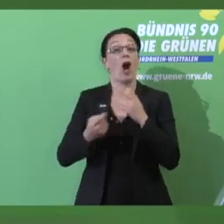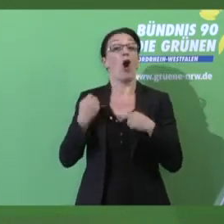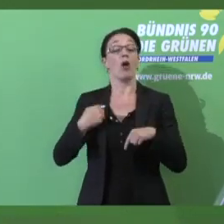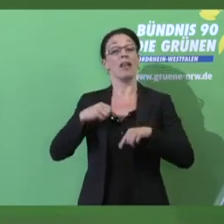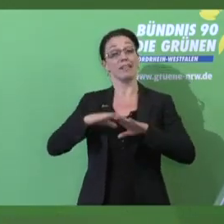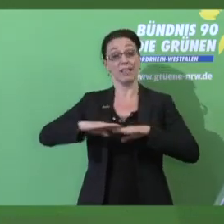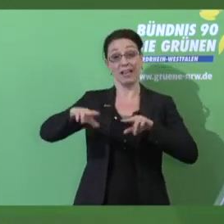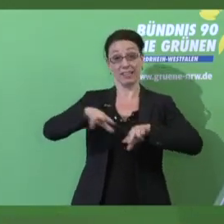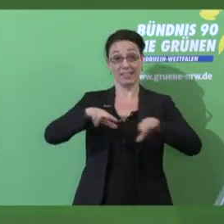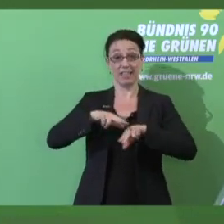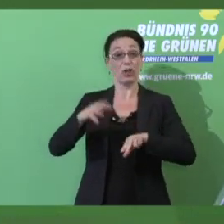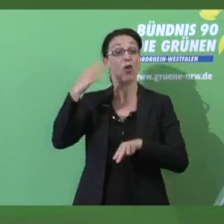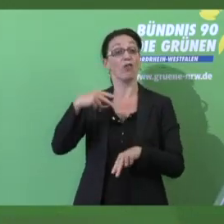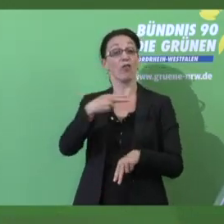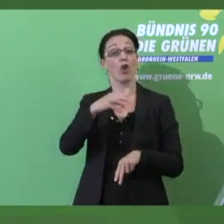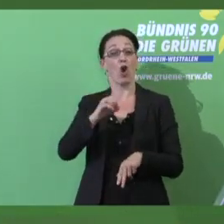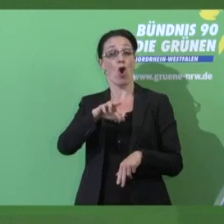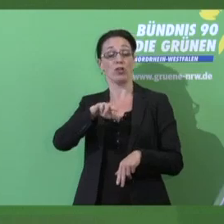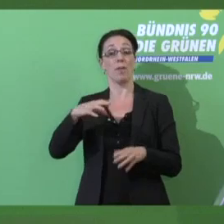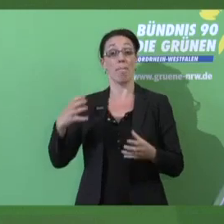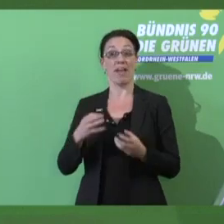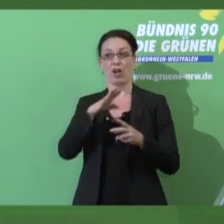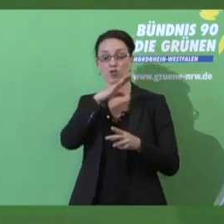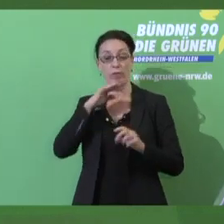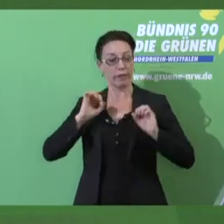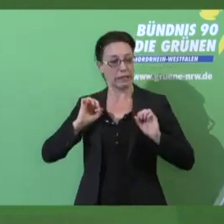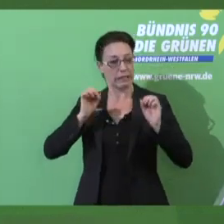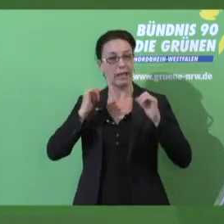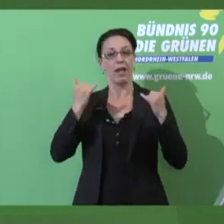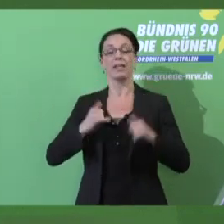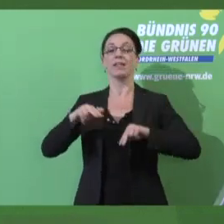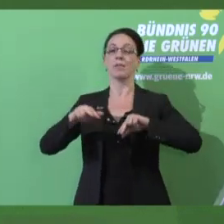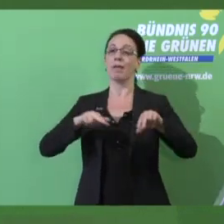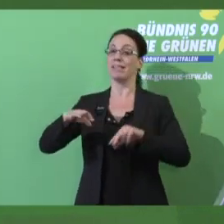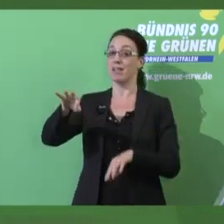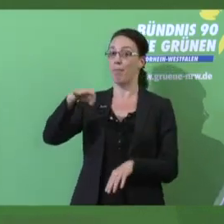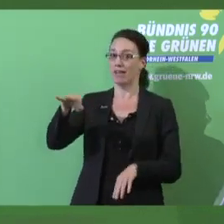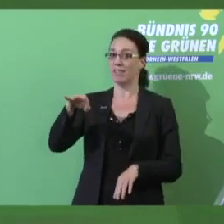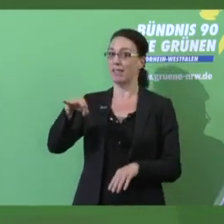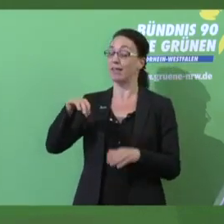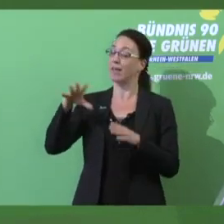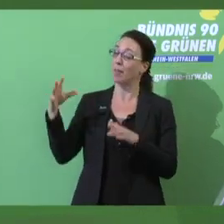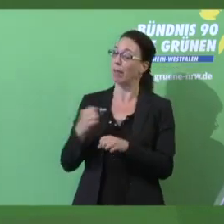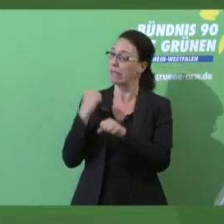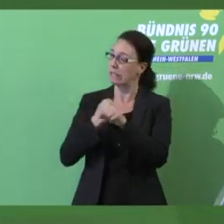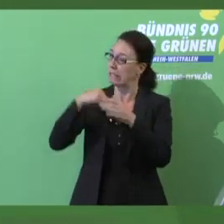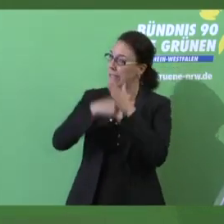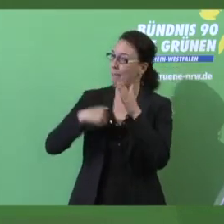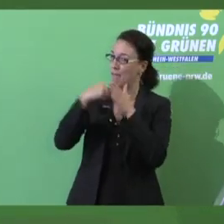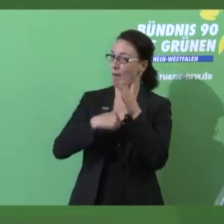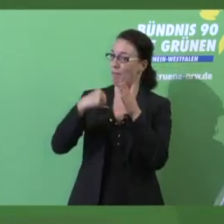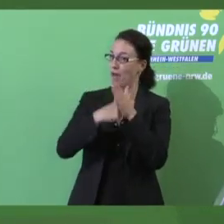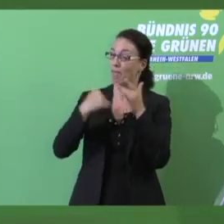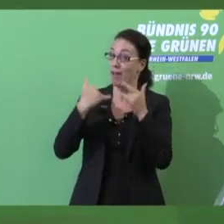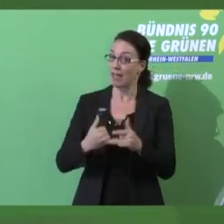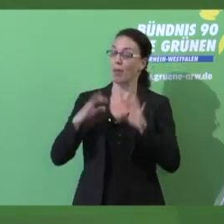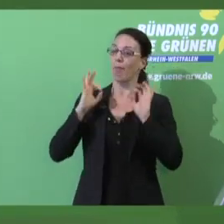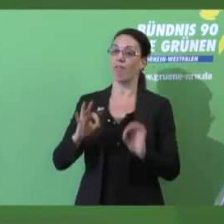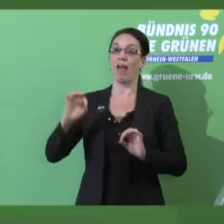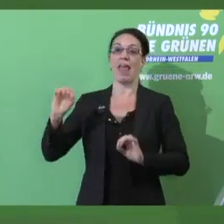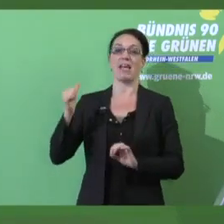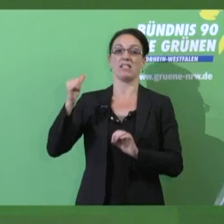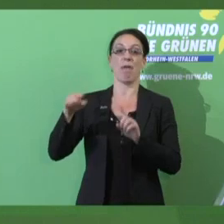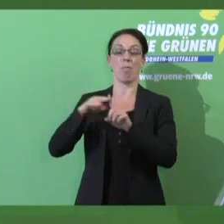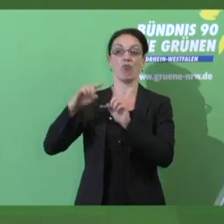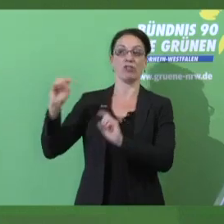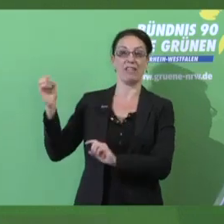Becker sehr viel Einsatz hintergeleistet. Da hat jetzt die Ministerpräsidentin entsprechend mitgebohrt. Es gibt da positive Signale von Seiten